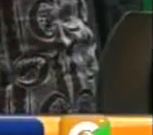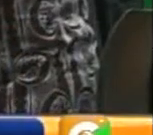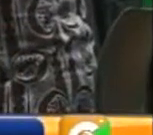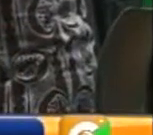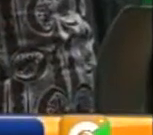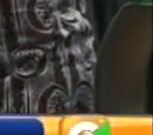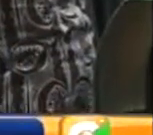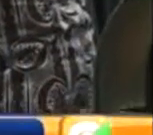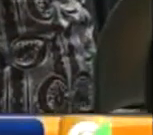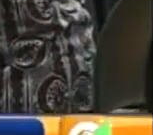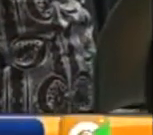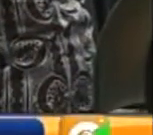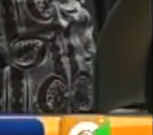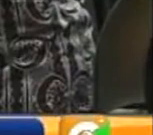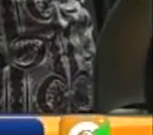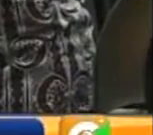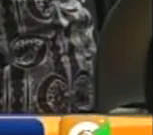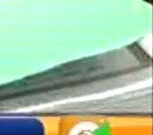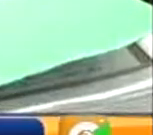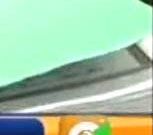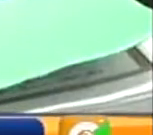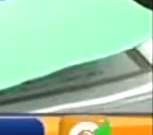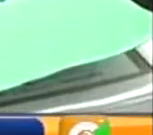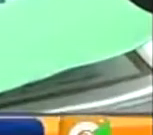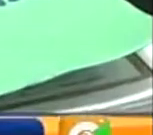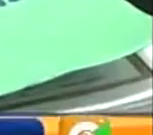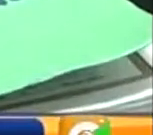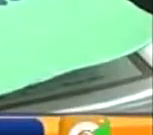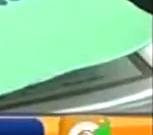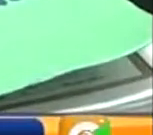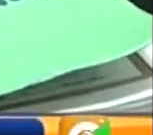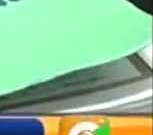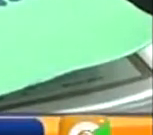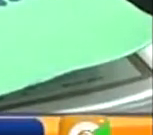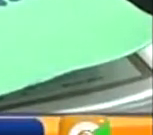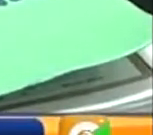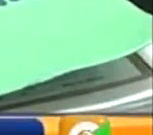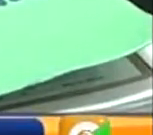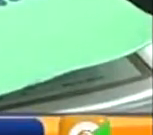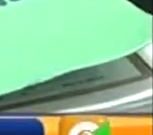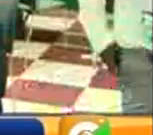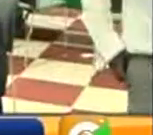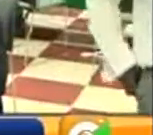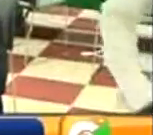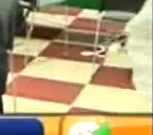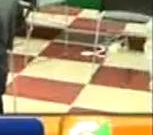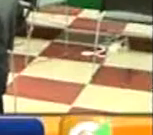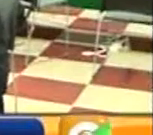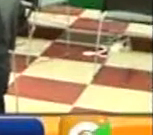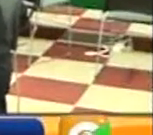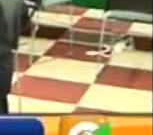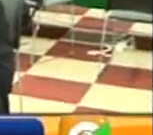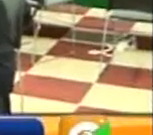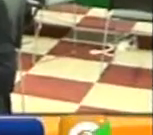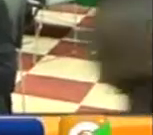Aidha, jaji Wanjala aliamuru matokeo ya vituo 22 vilivyotumiwa kupiga kura yawasilishwe kwenye kitengo cha usajili cha mahakama ya juu